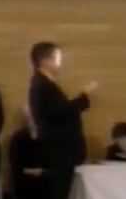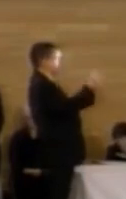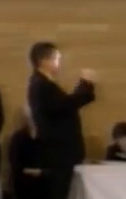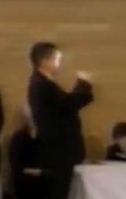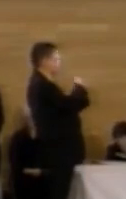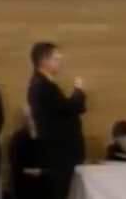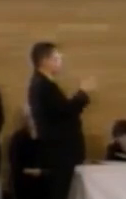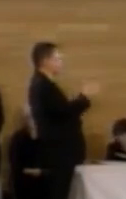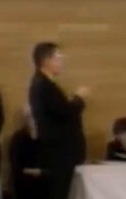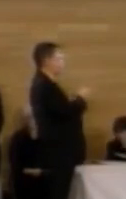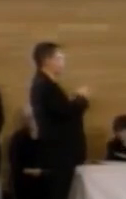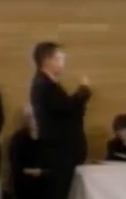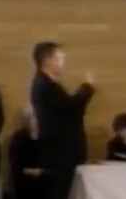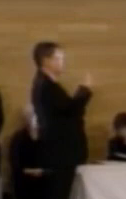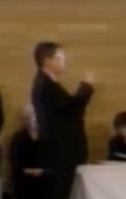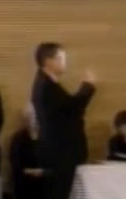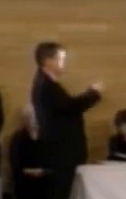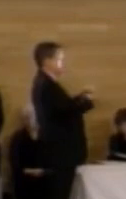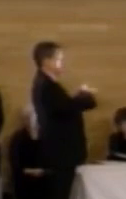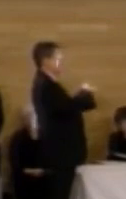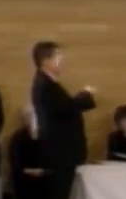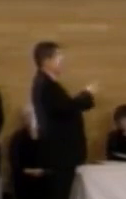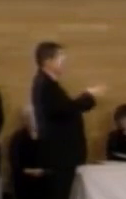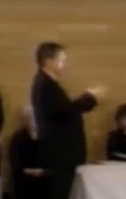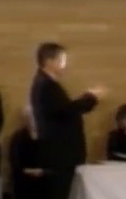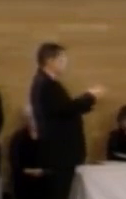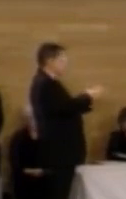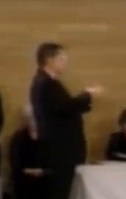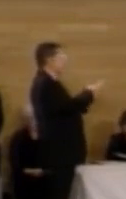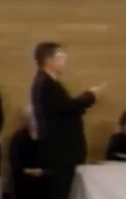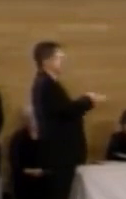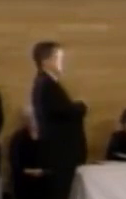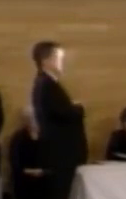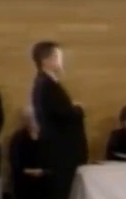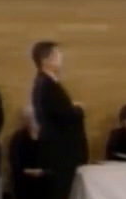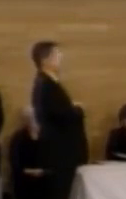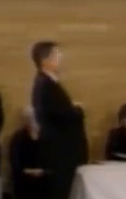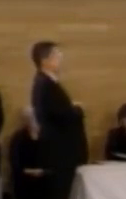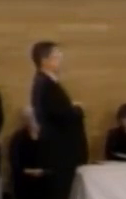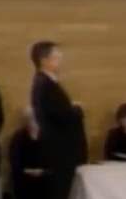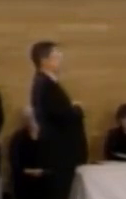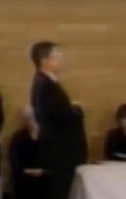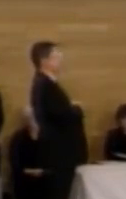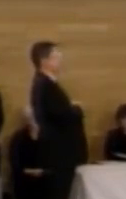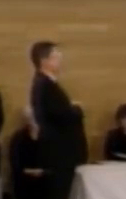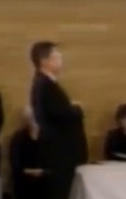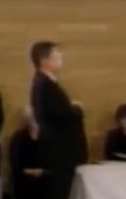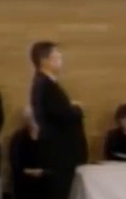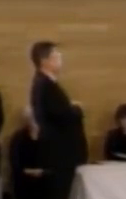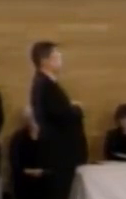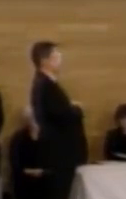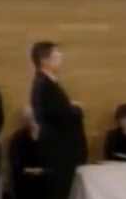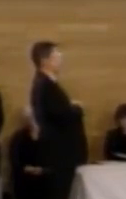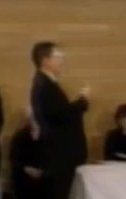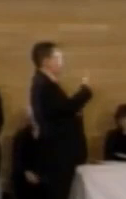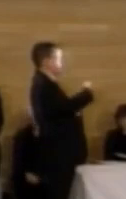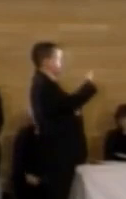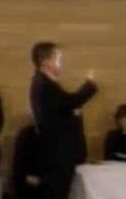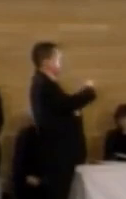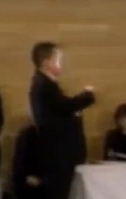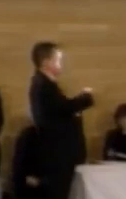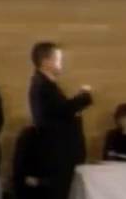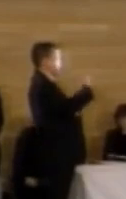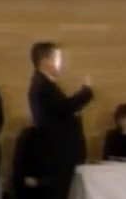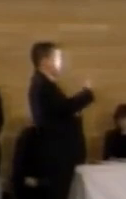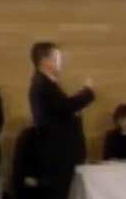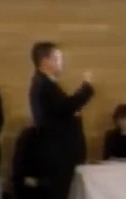から11年の歳月が流れました。あの日から本県では4600人を